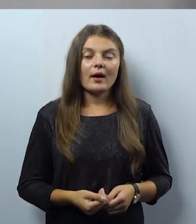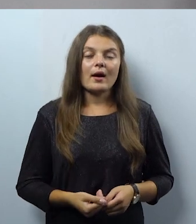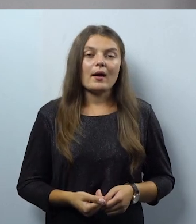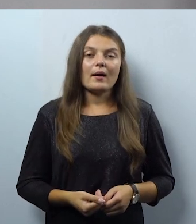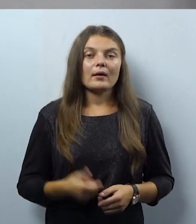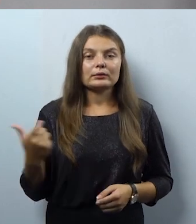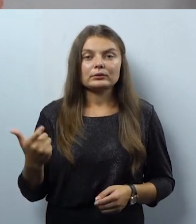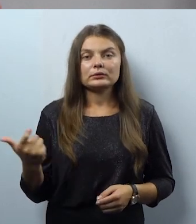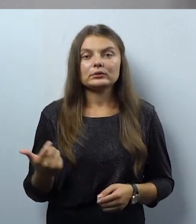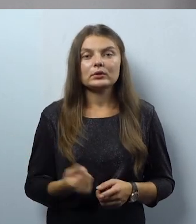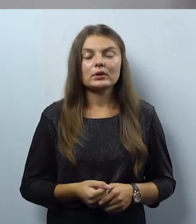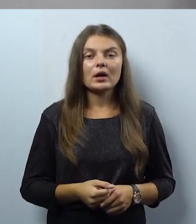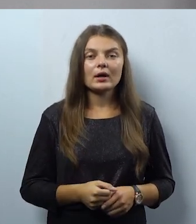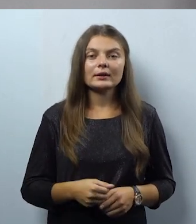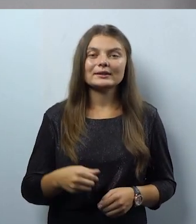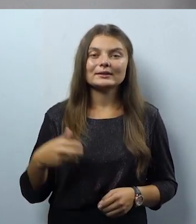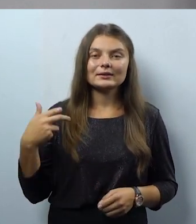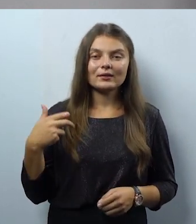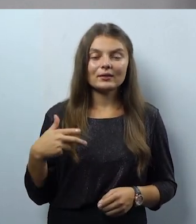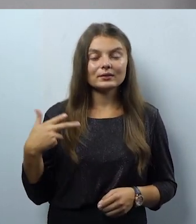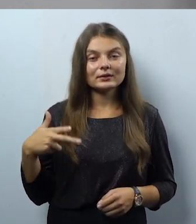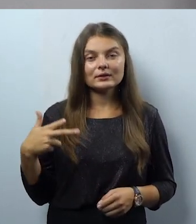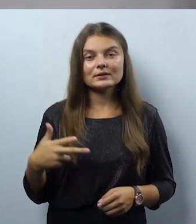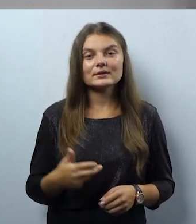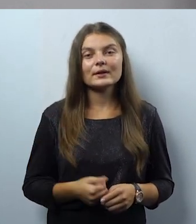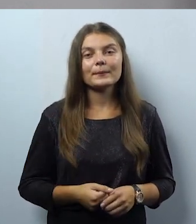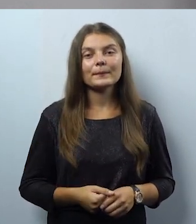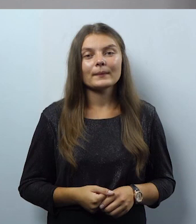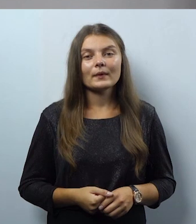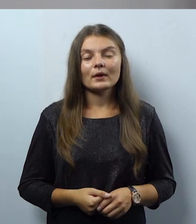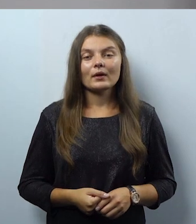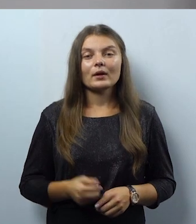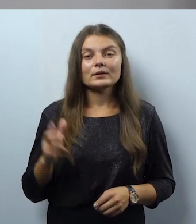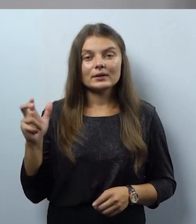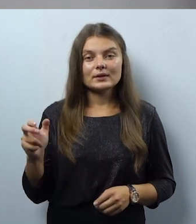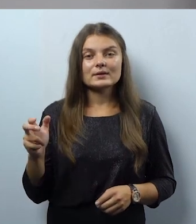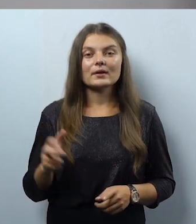час залучити 300 тисяч гривень. І коли в нас проходив